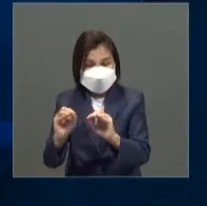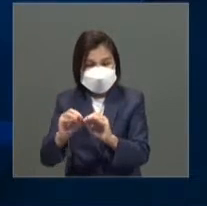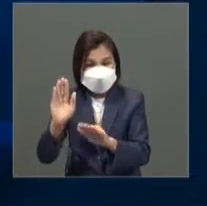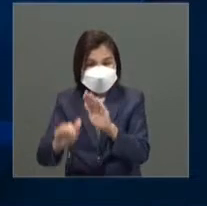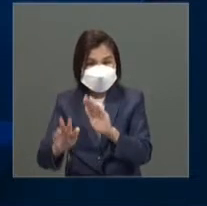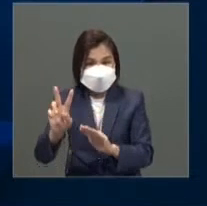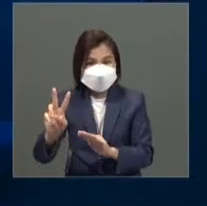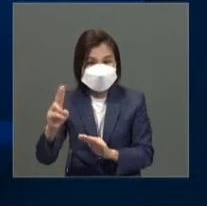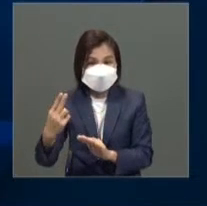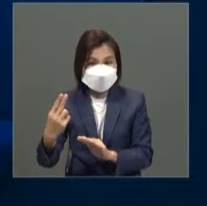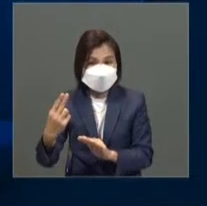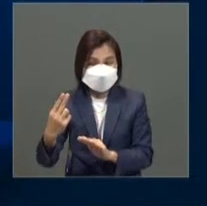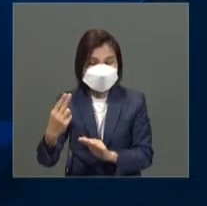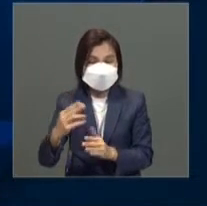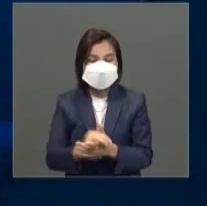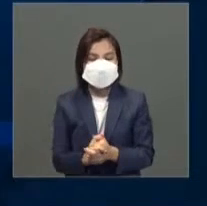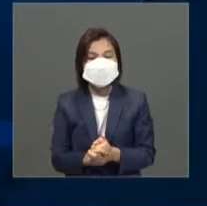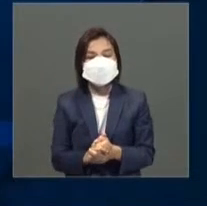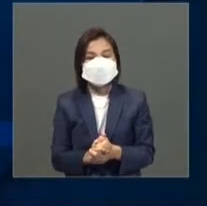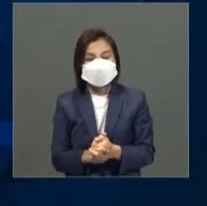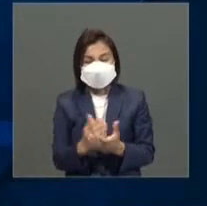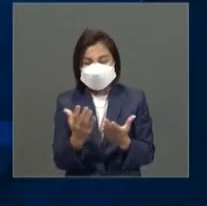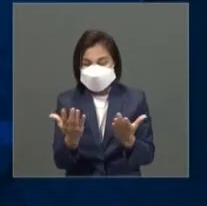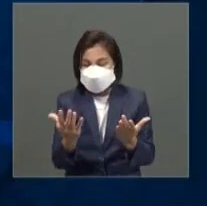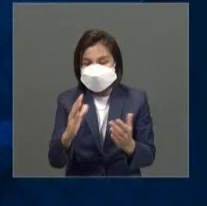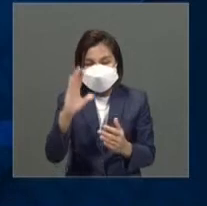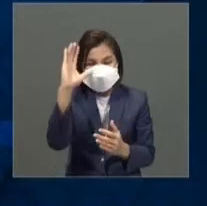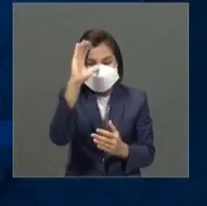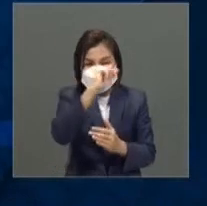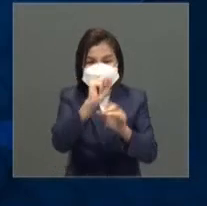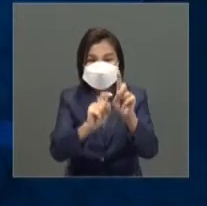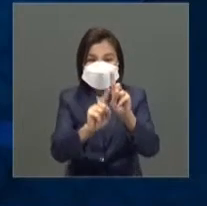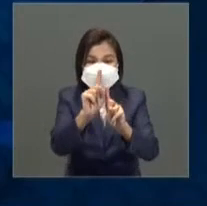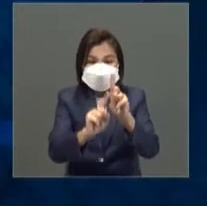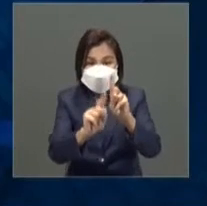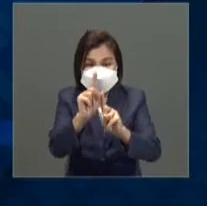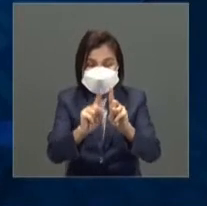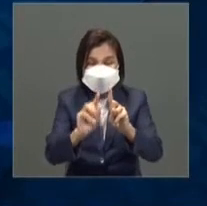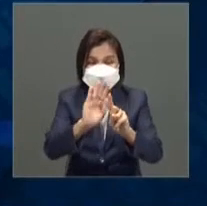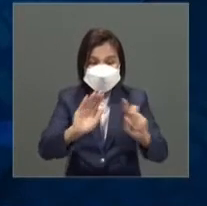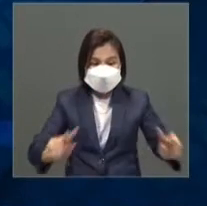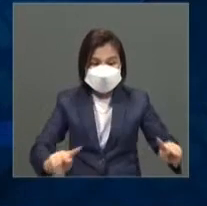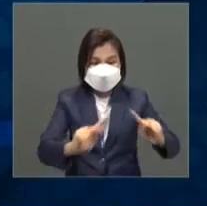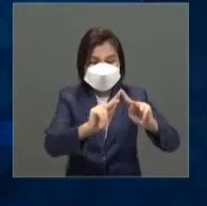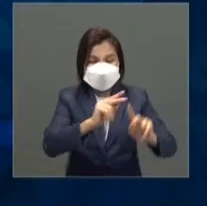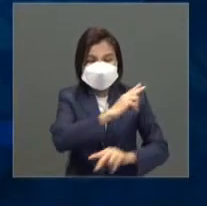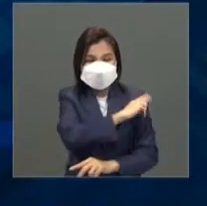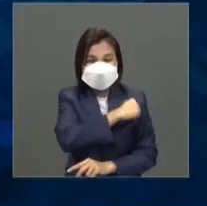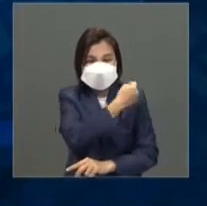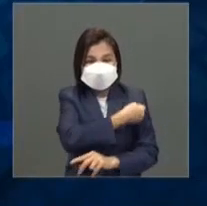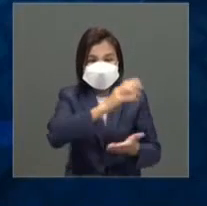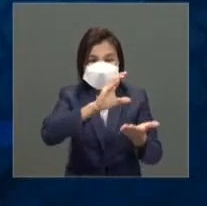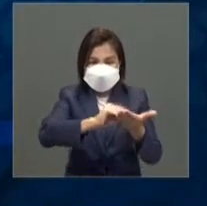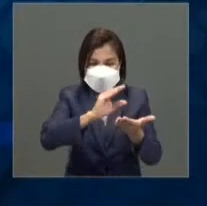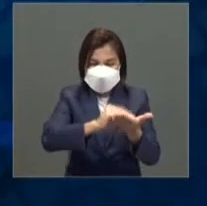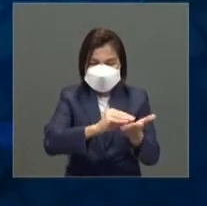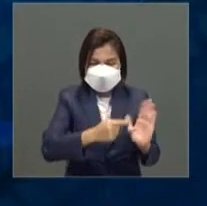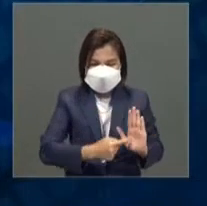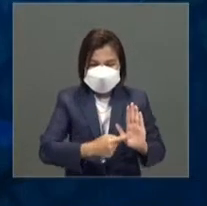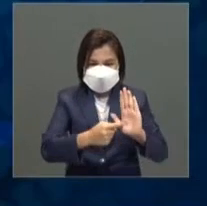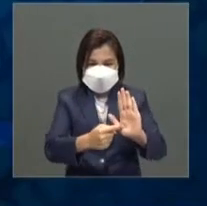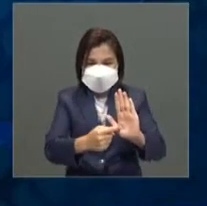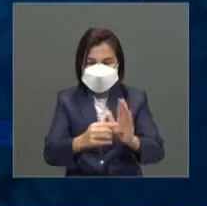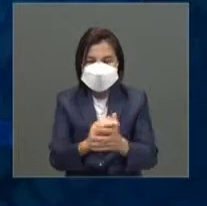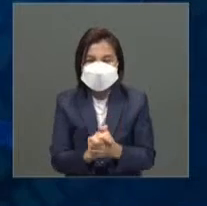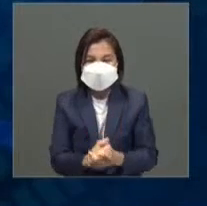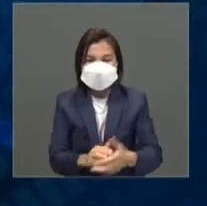นะครับเพราะฉะนั้นนี่คือสิ่งที่เป็นการคาดการณ์ที่เกิดขึ้นจากทางกระทรวงสาธารณสุขได้แจ้งออกมาระหว่าง